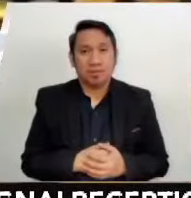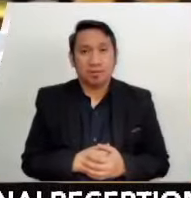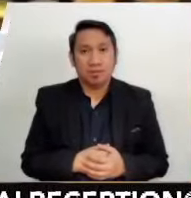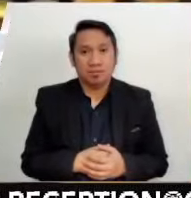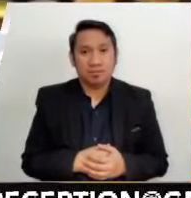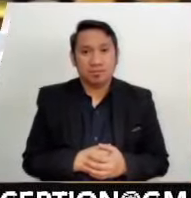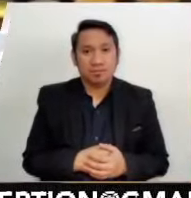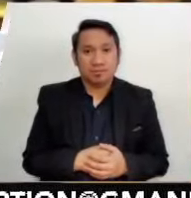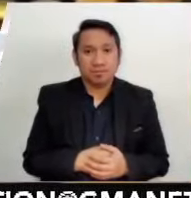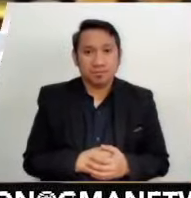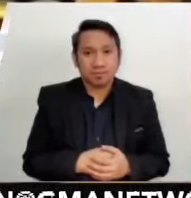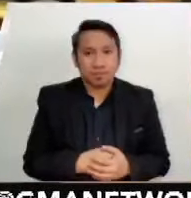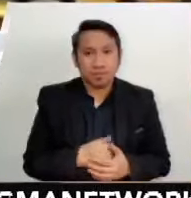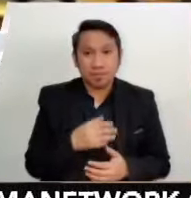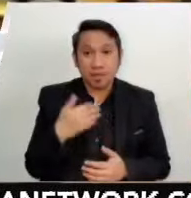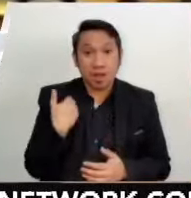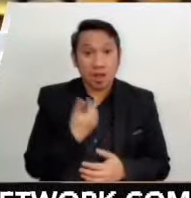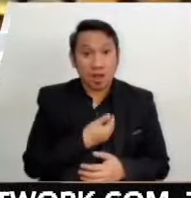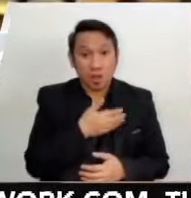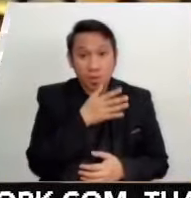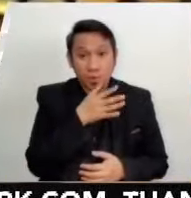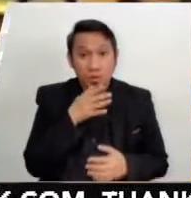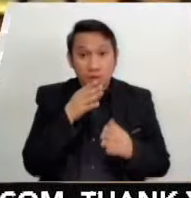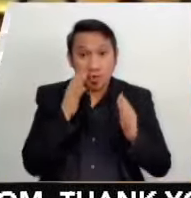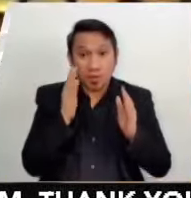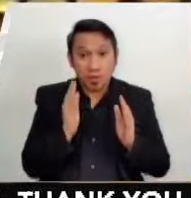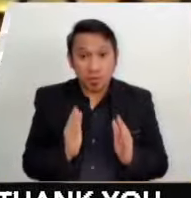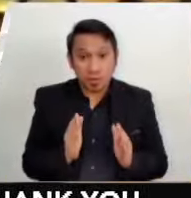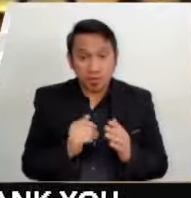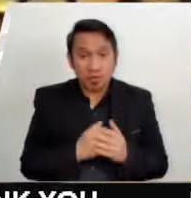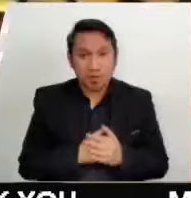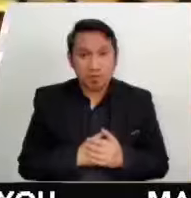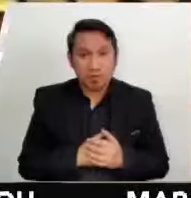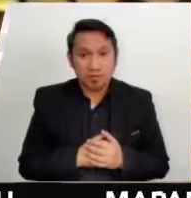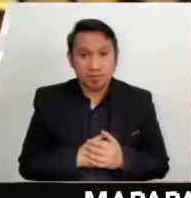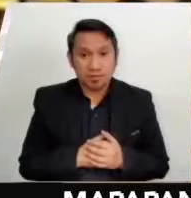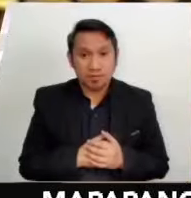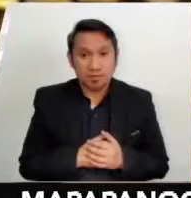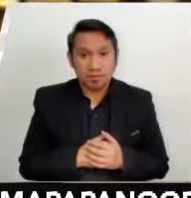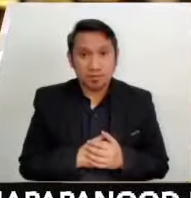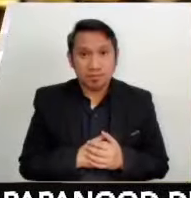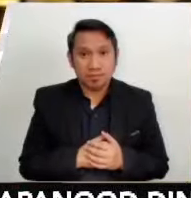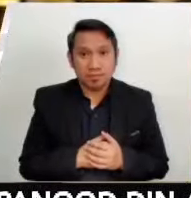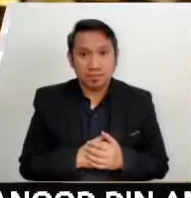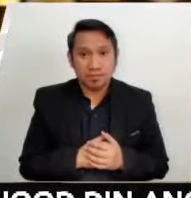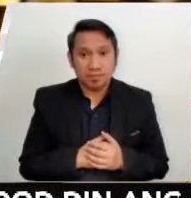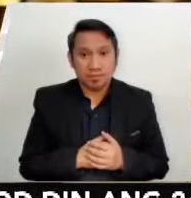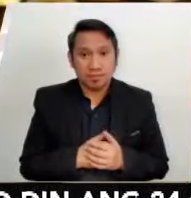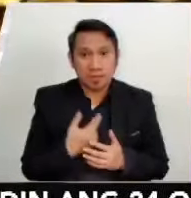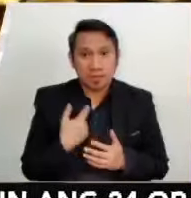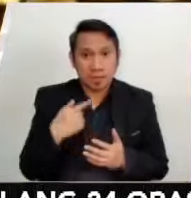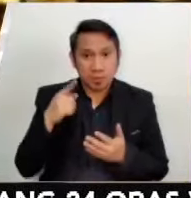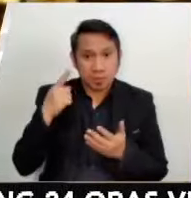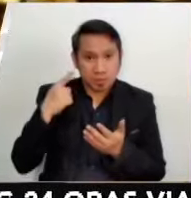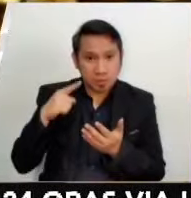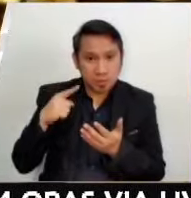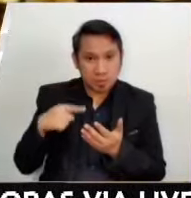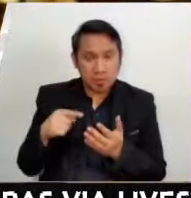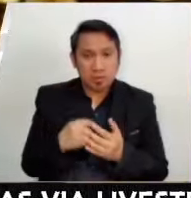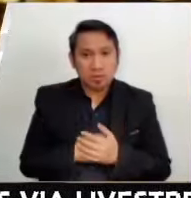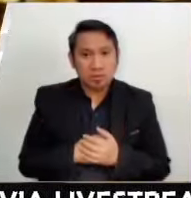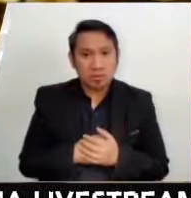Farmers natin They were really affected Uh their projected income for this